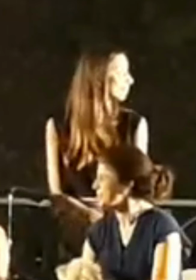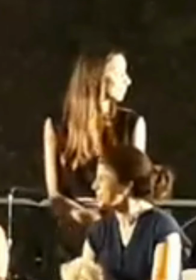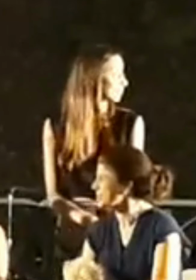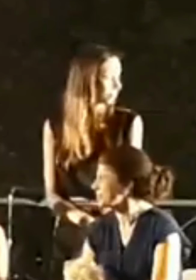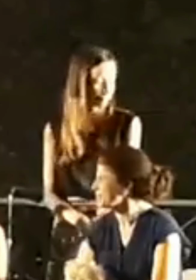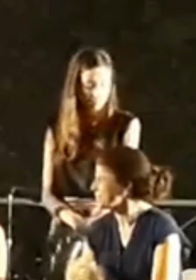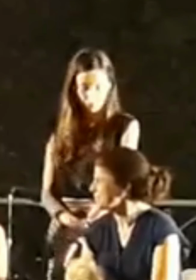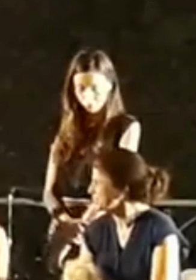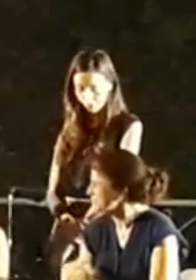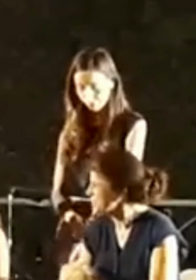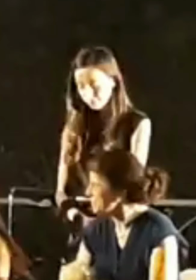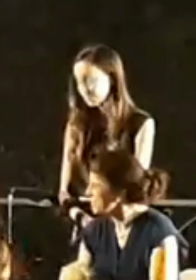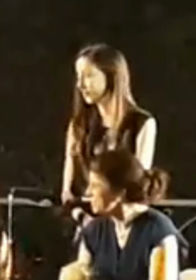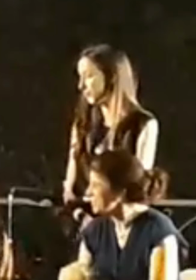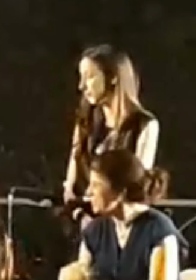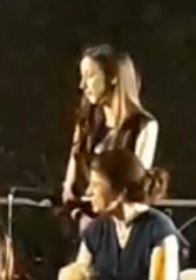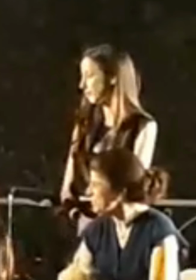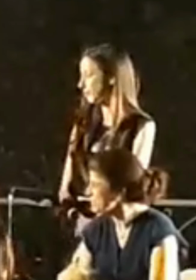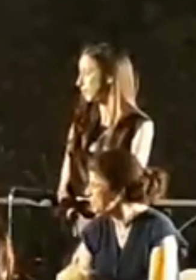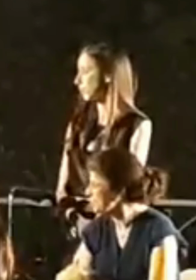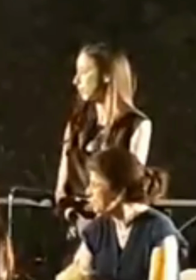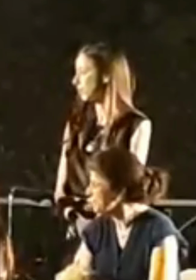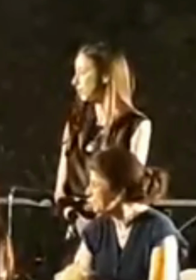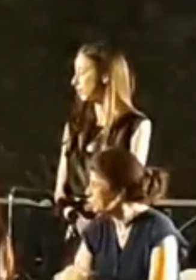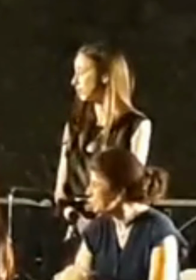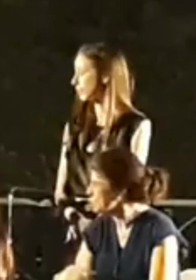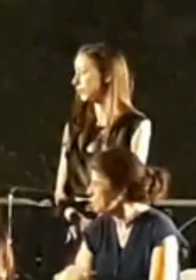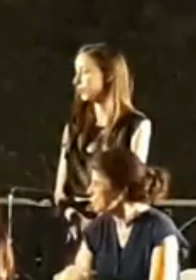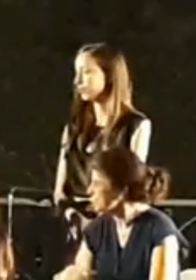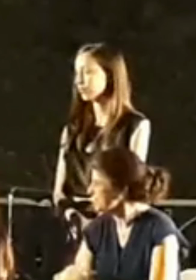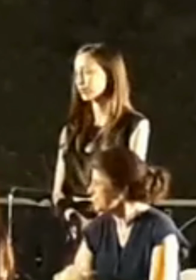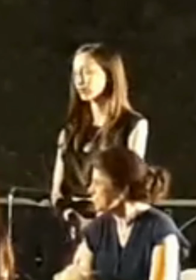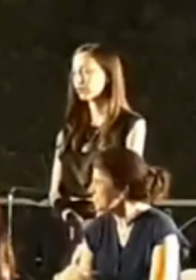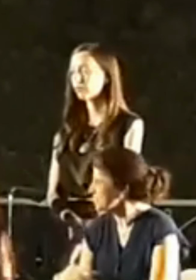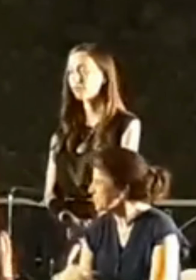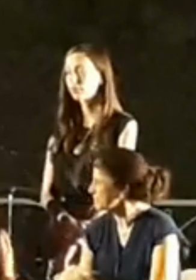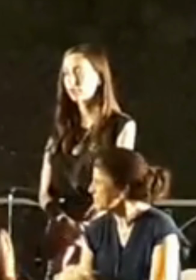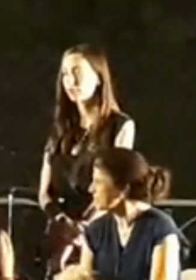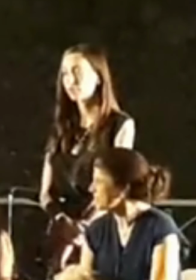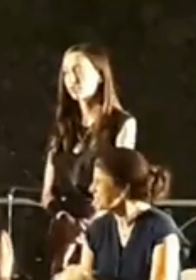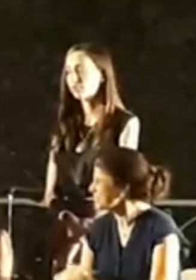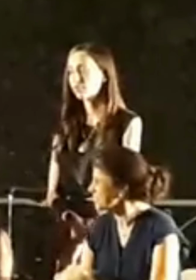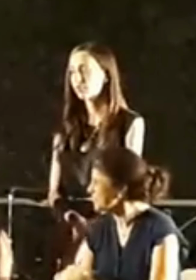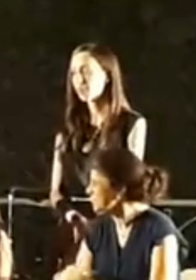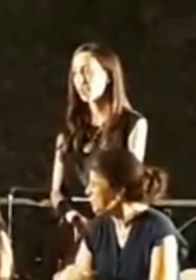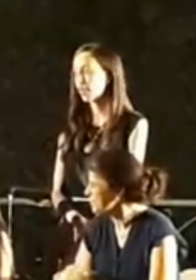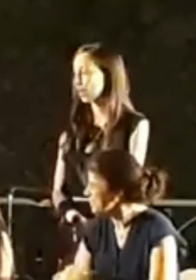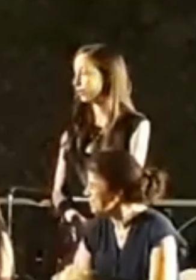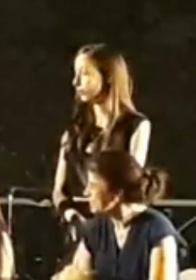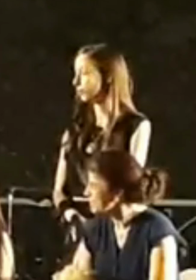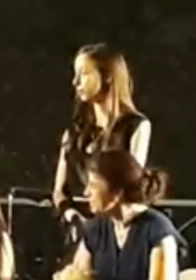Mimì, che ci ha regalato quest'inno, che è un inno allo sport, alla vita, al divertimento, che noi